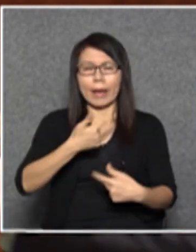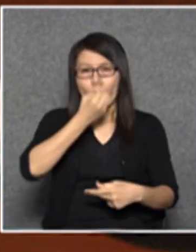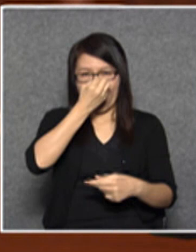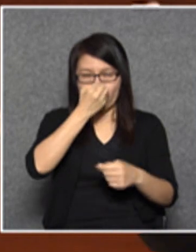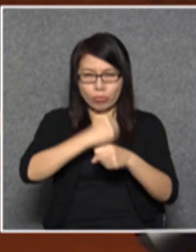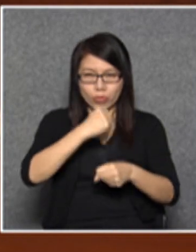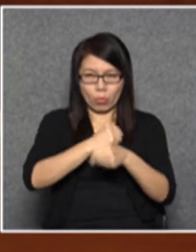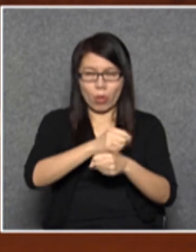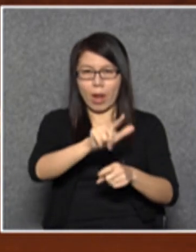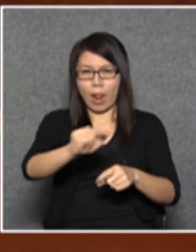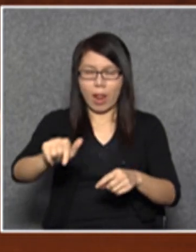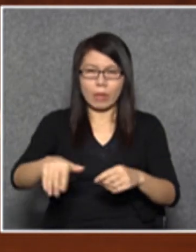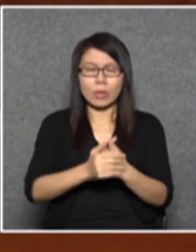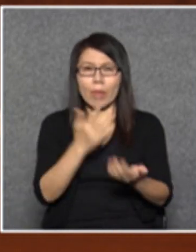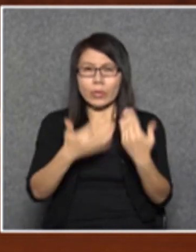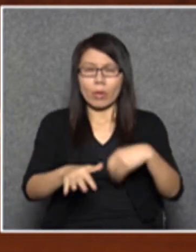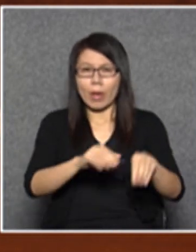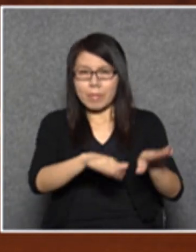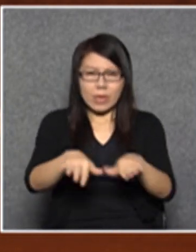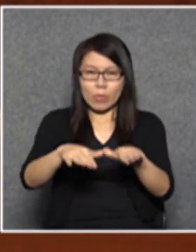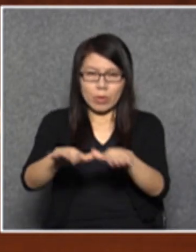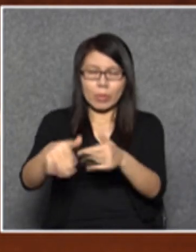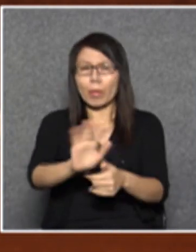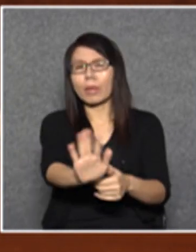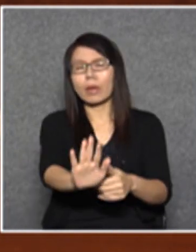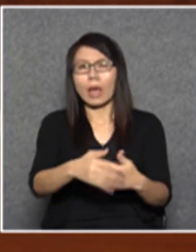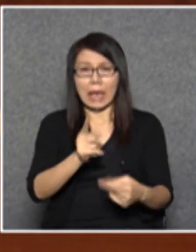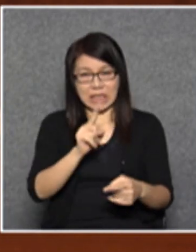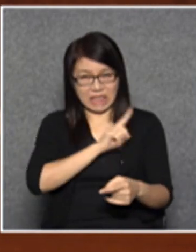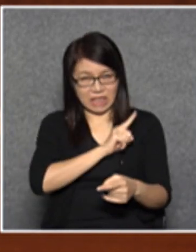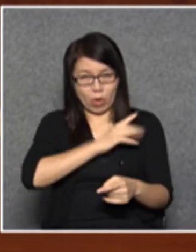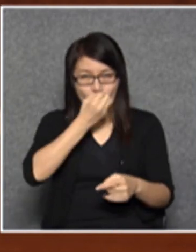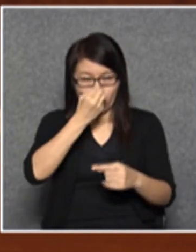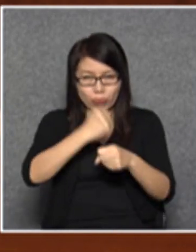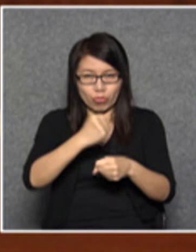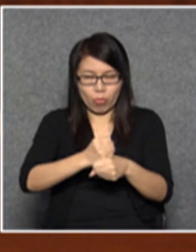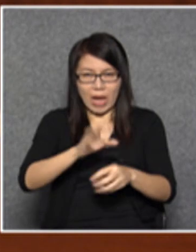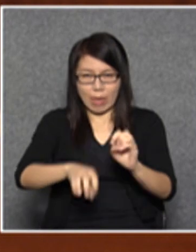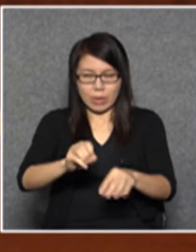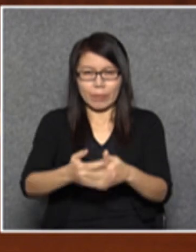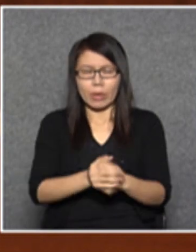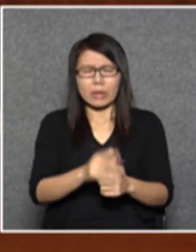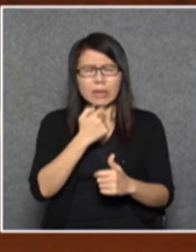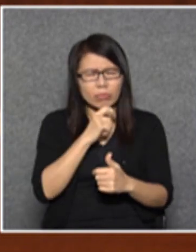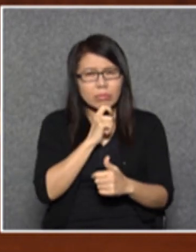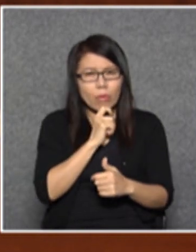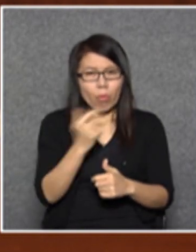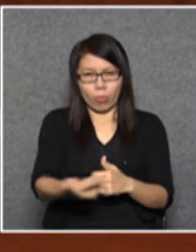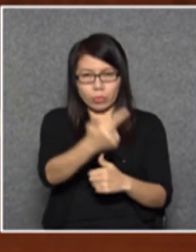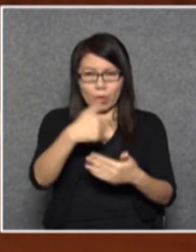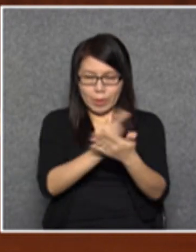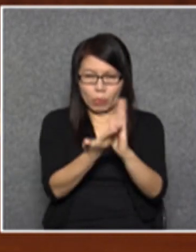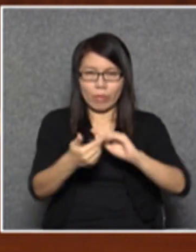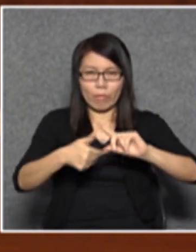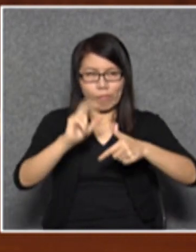唔係咧海洋垃圾漂流到嚟香港。我哋一定要多管齊下去做，希望咧 並